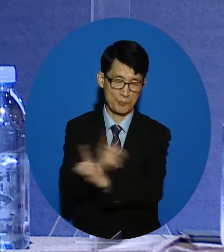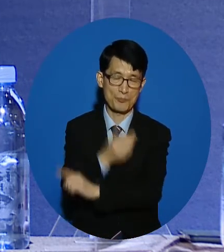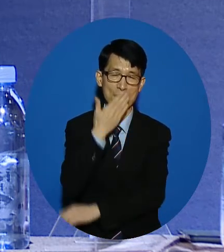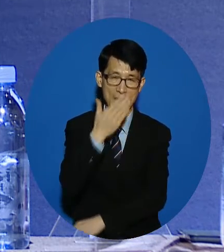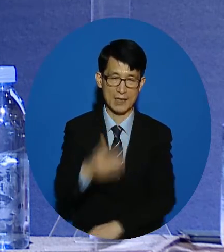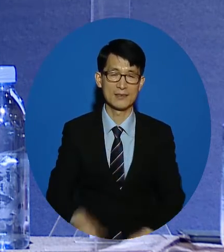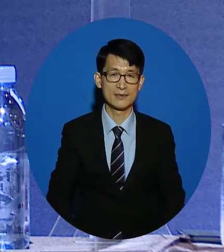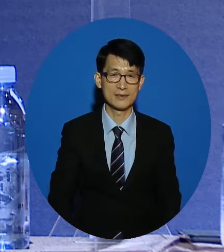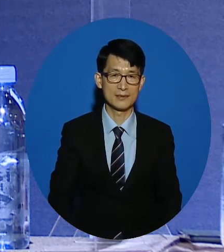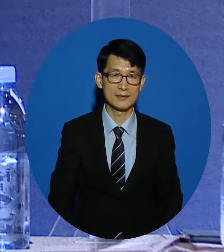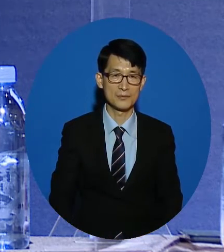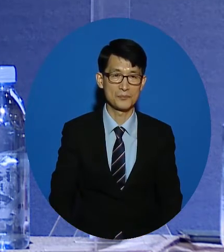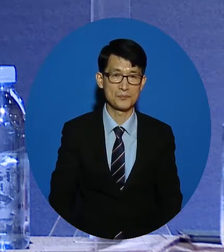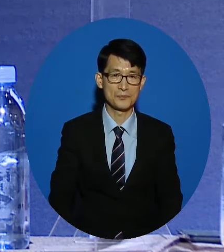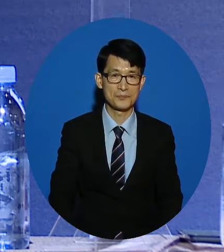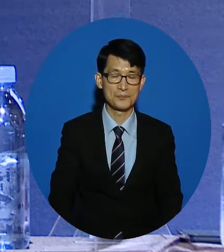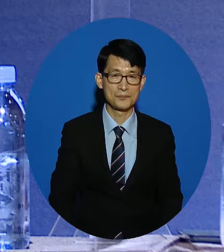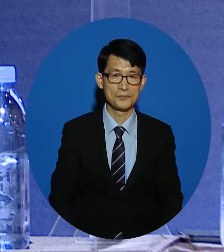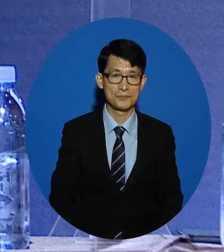마지막으로